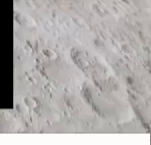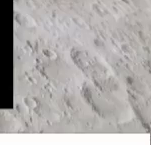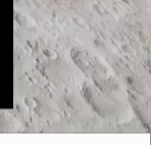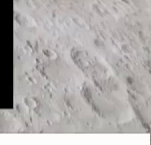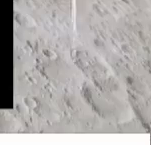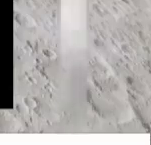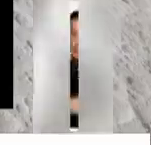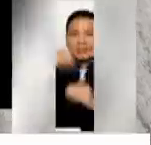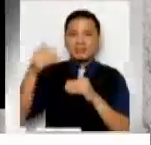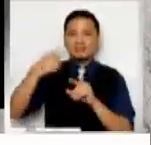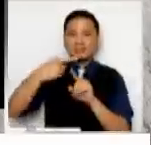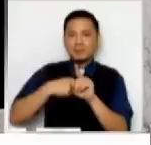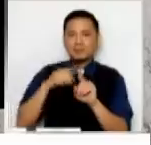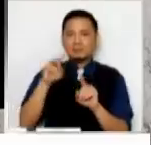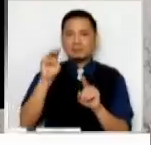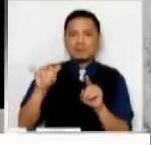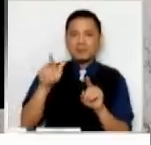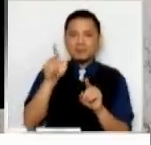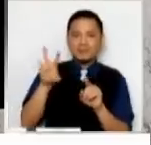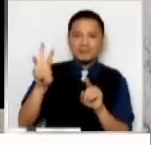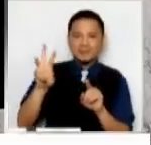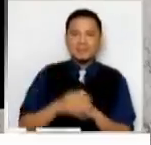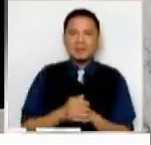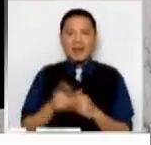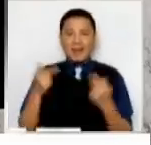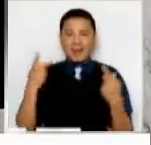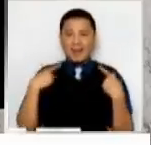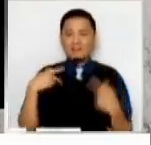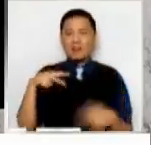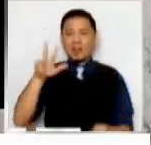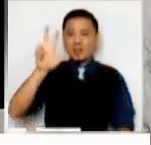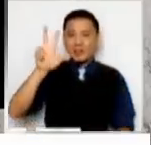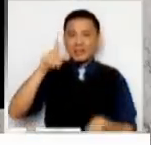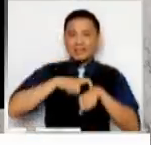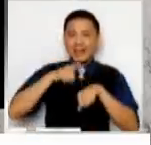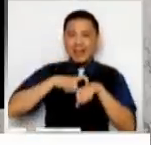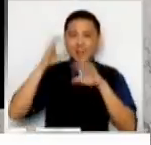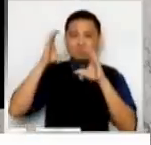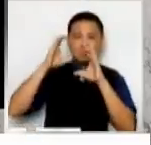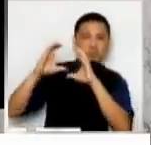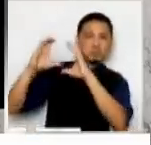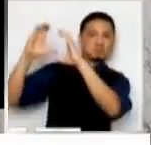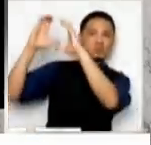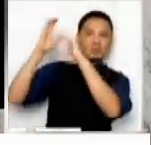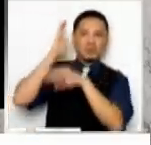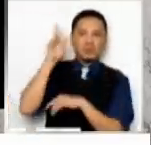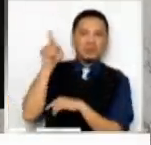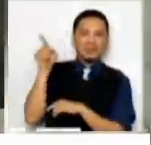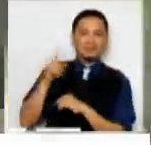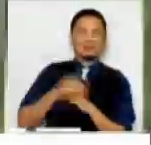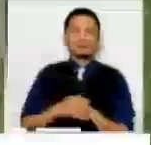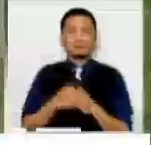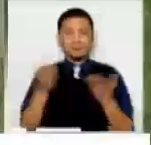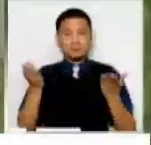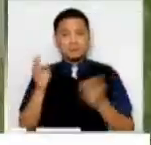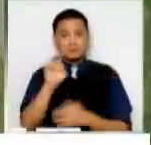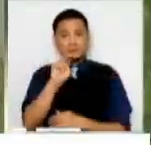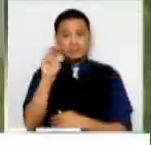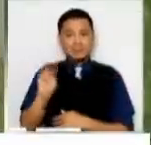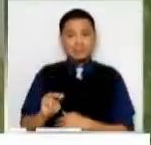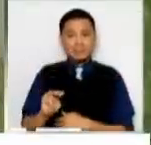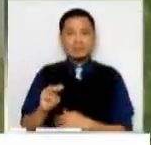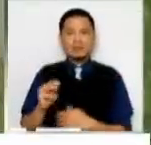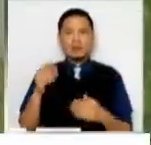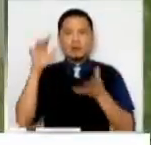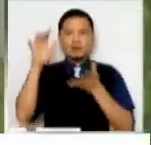mga kapuso, tatlong sunod-sunod na supermoon yan. At sa mga mag-abang po dito sa Metro Manila, medyo maulap ngayong